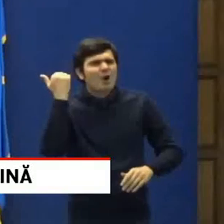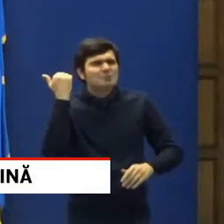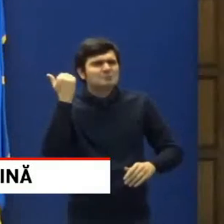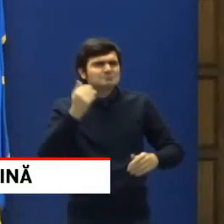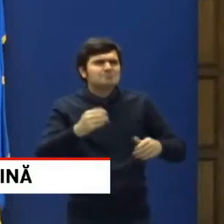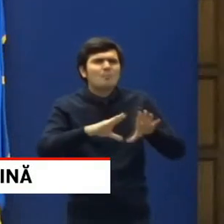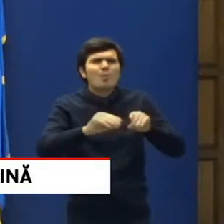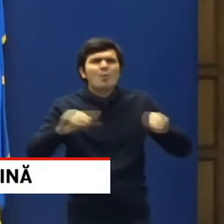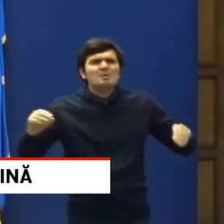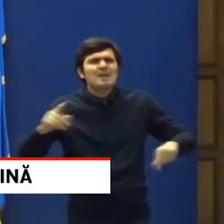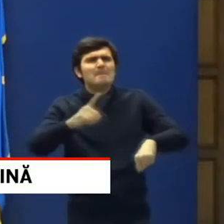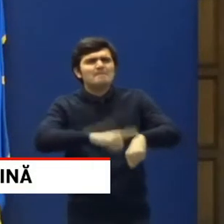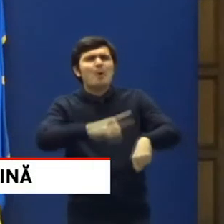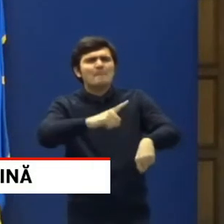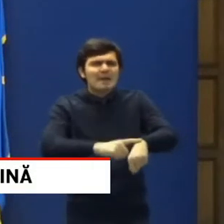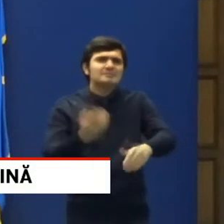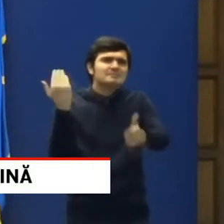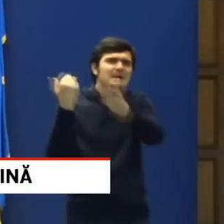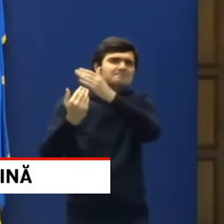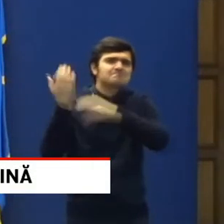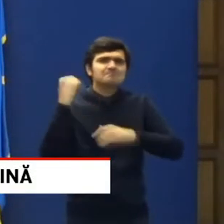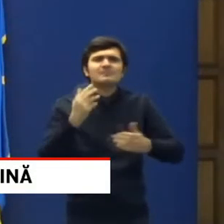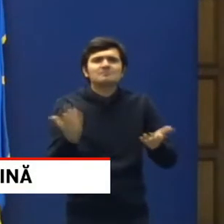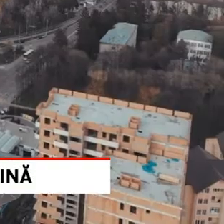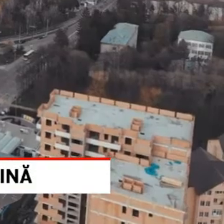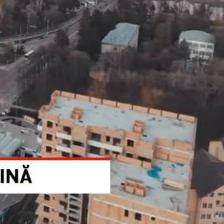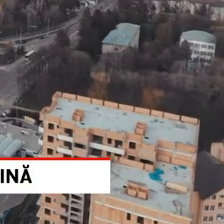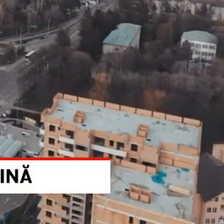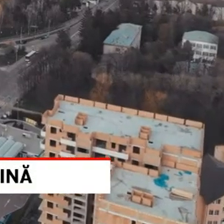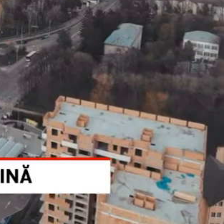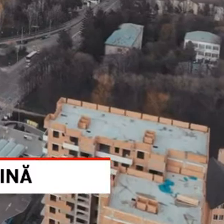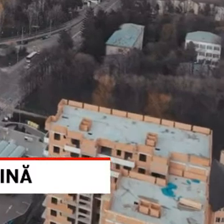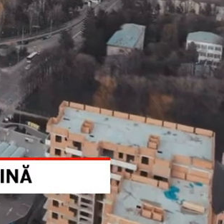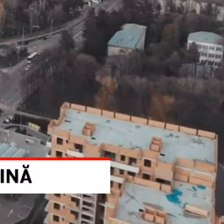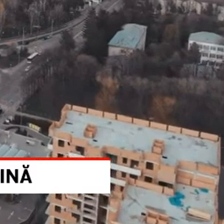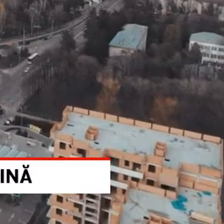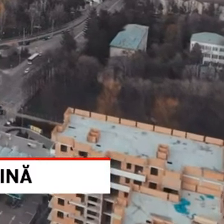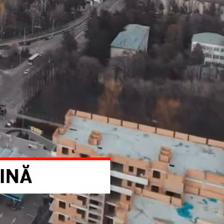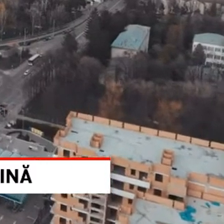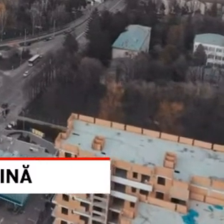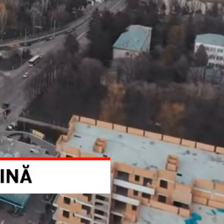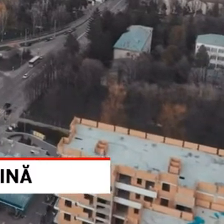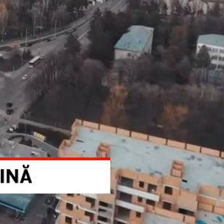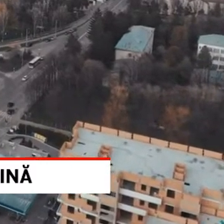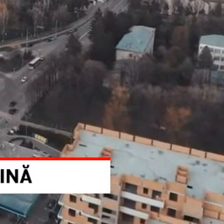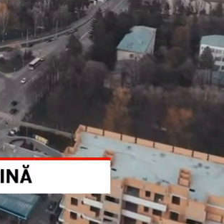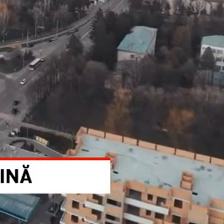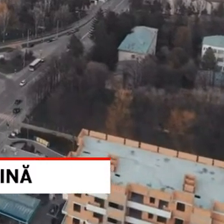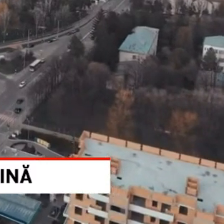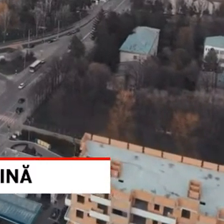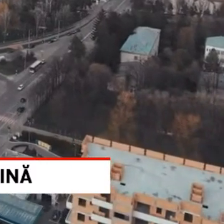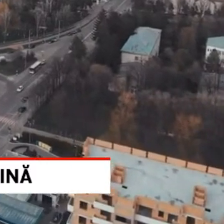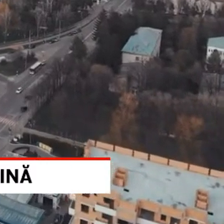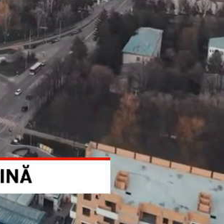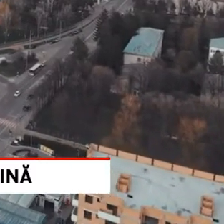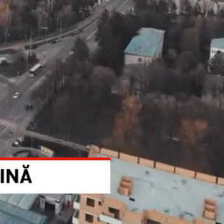Ministerul Afacerilor Interne a emis ultima ordonanță militară din starea de urgență, miercuri 13 mai. Ordonanța cu numărul 12